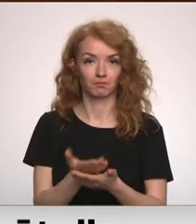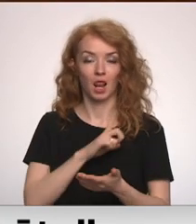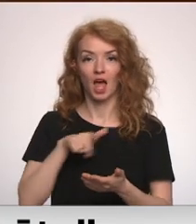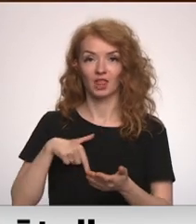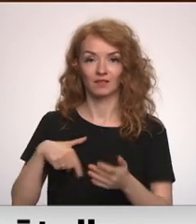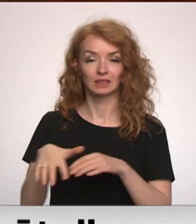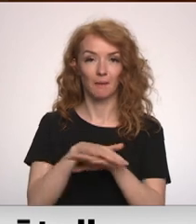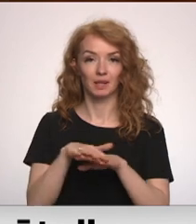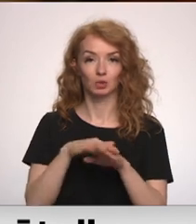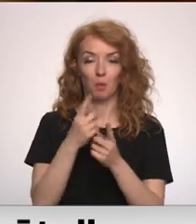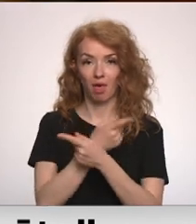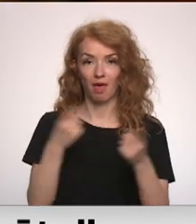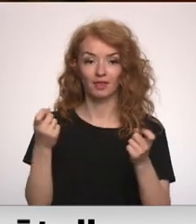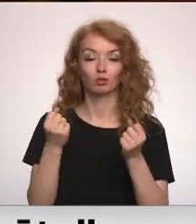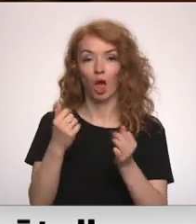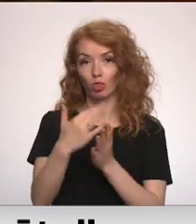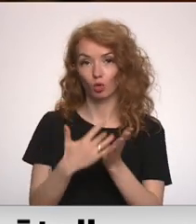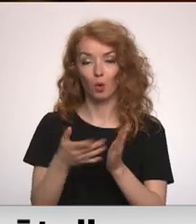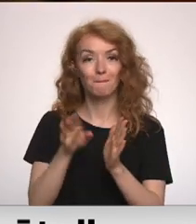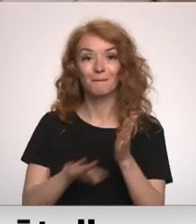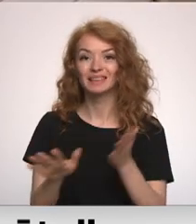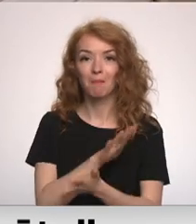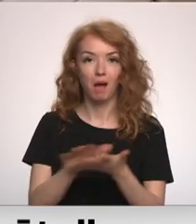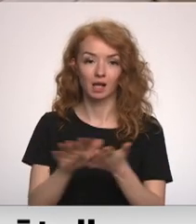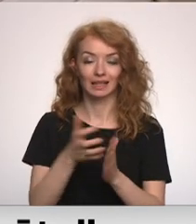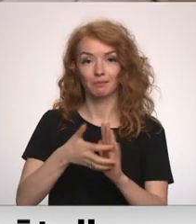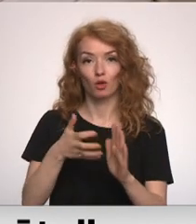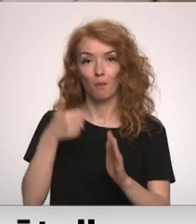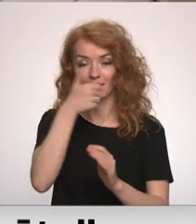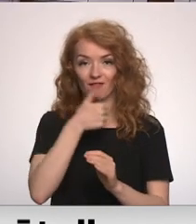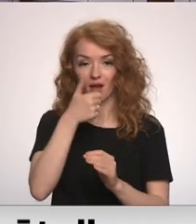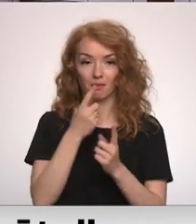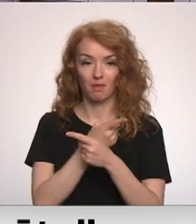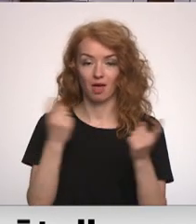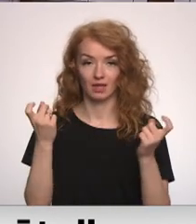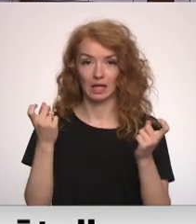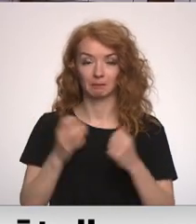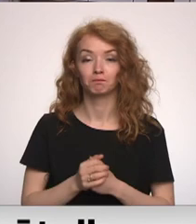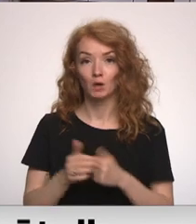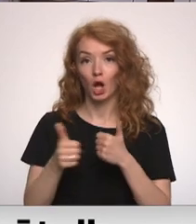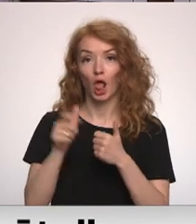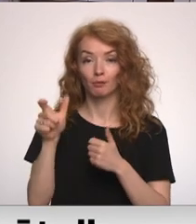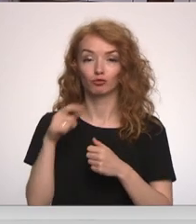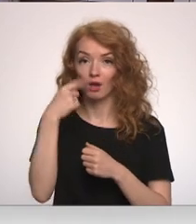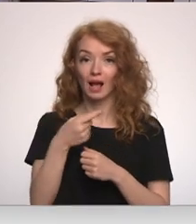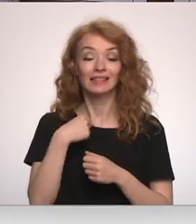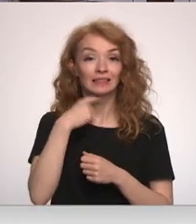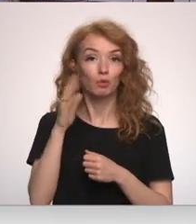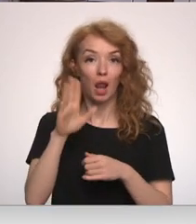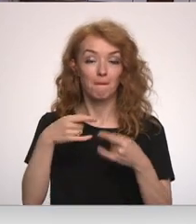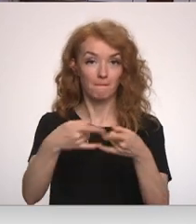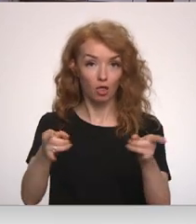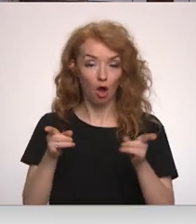Latvijas sabiedrisko mediju saturu bez maksas ļaut izmantot privātajiem medijiem. Man personīgi gribētos, lai Panorāmu